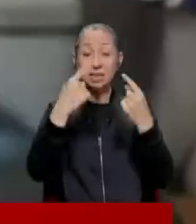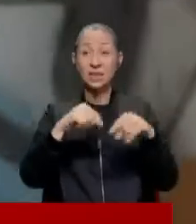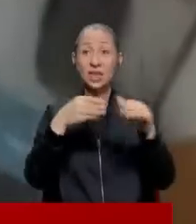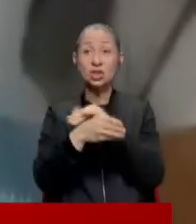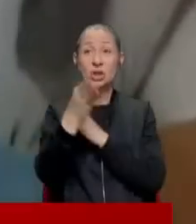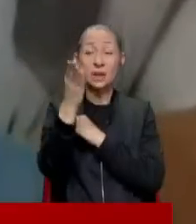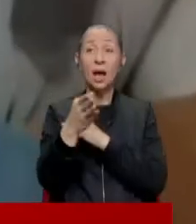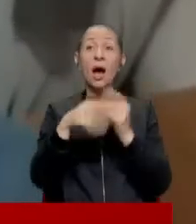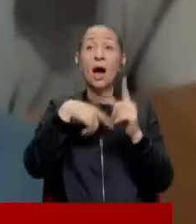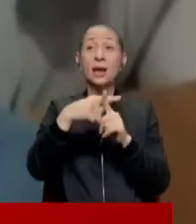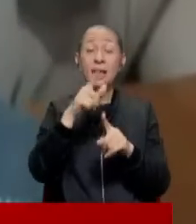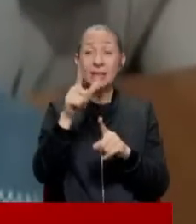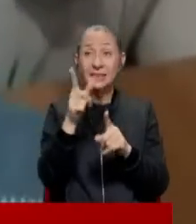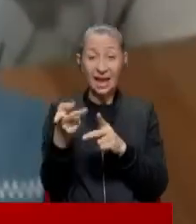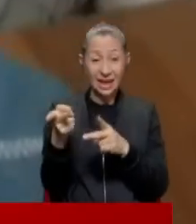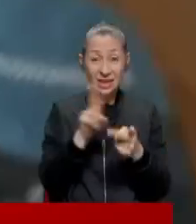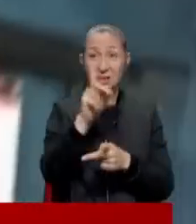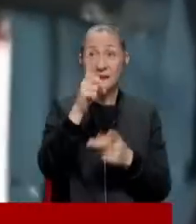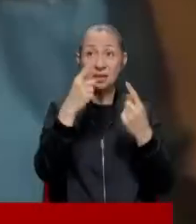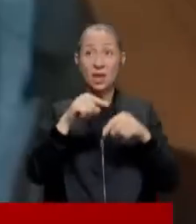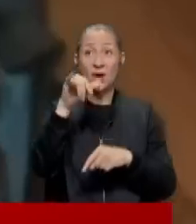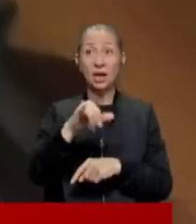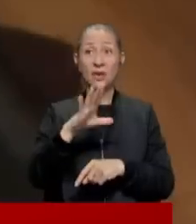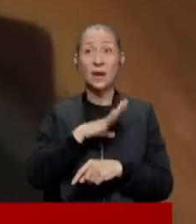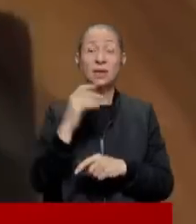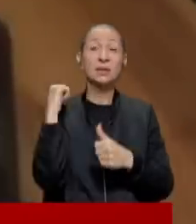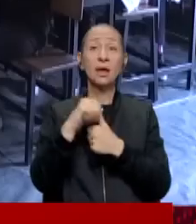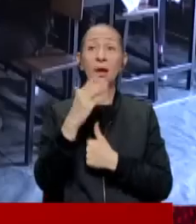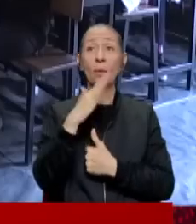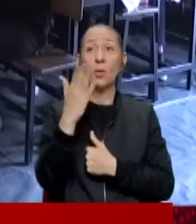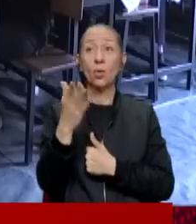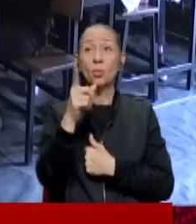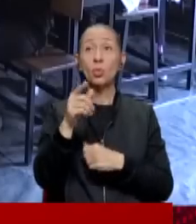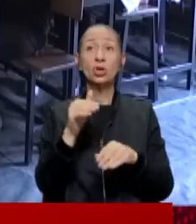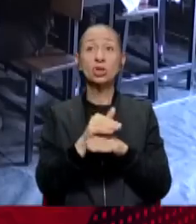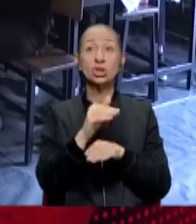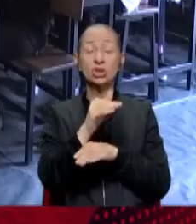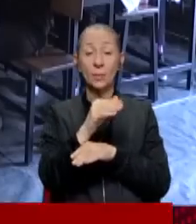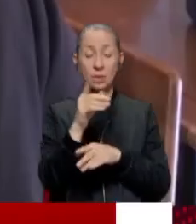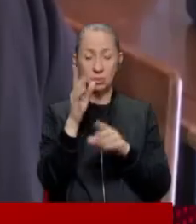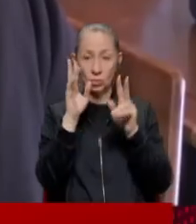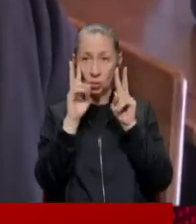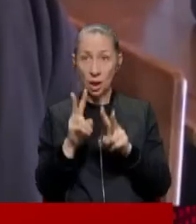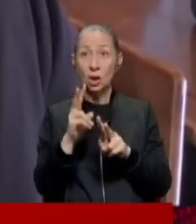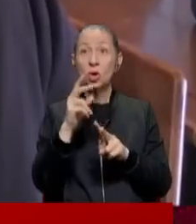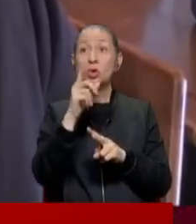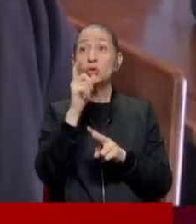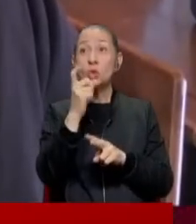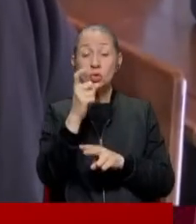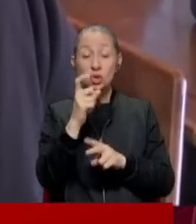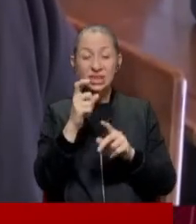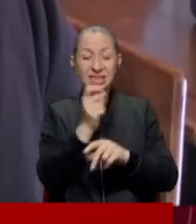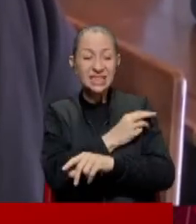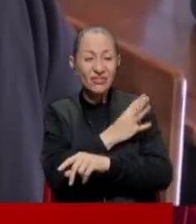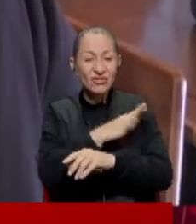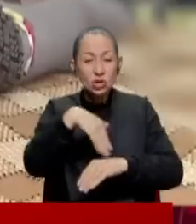sınavına girecekler Üstelik liseye geçişte tek sınav hakkı var Tekrar yok bu yaşanmıştı 9 sınıftan